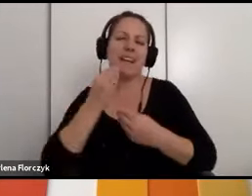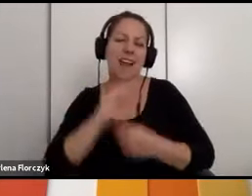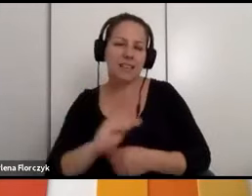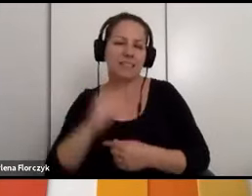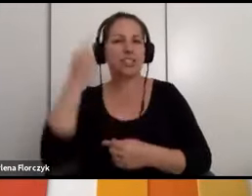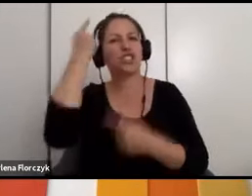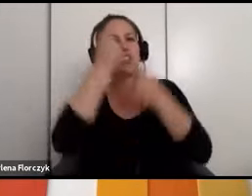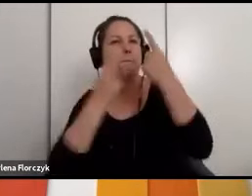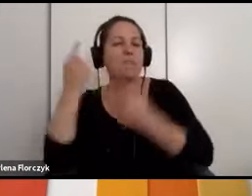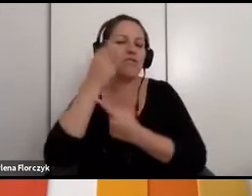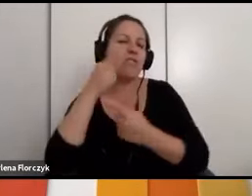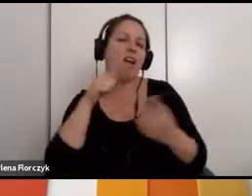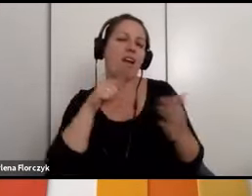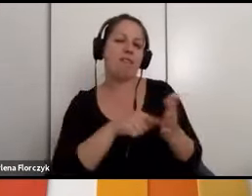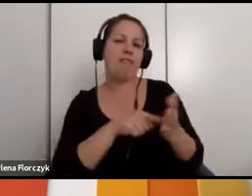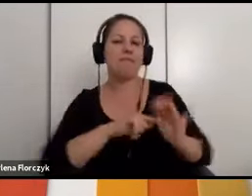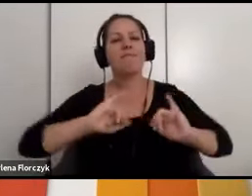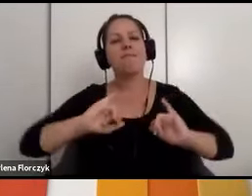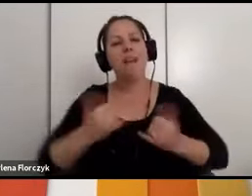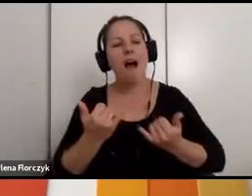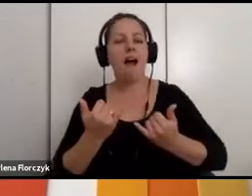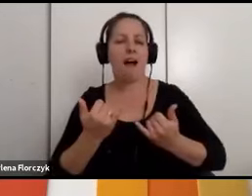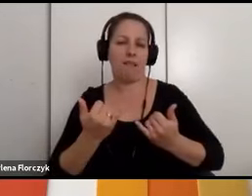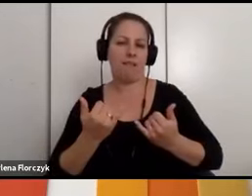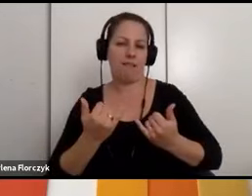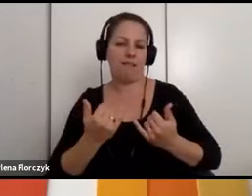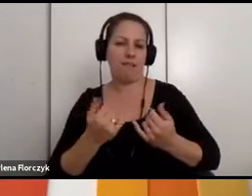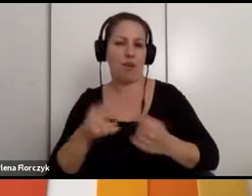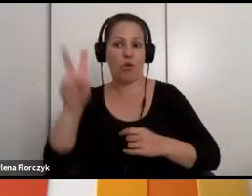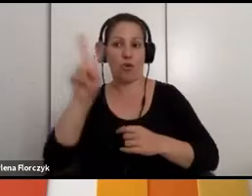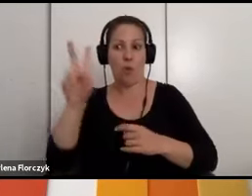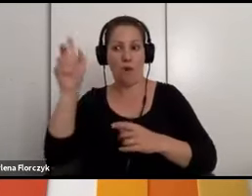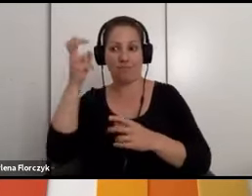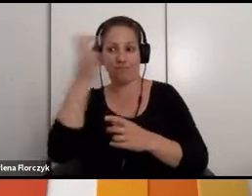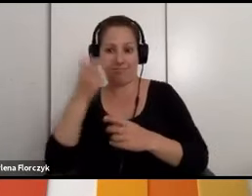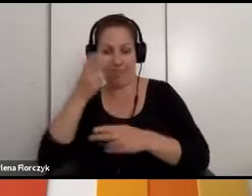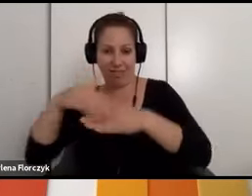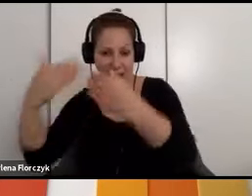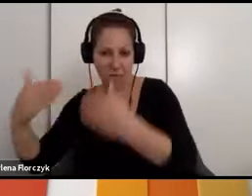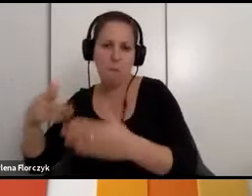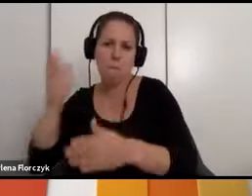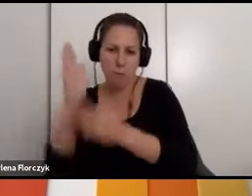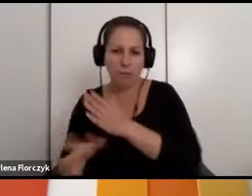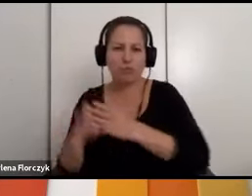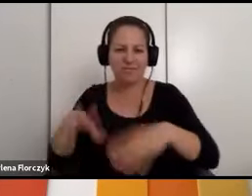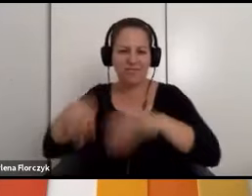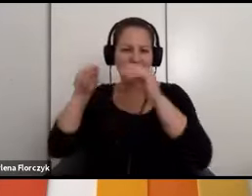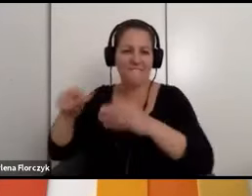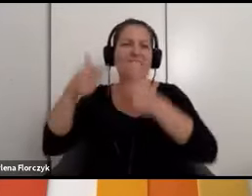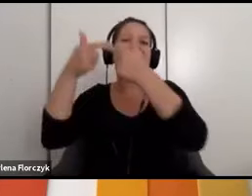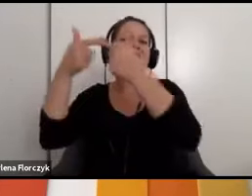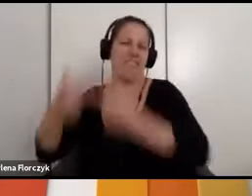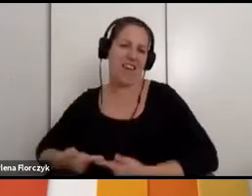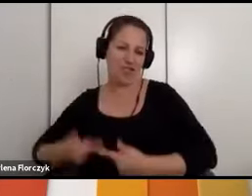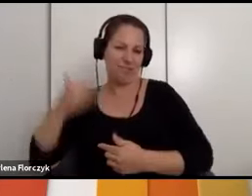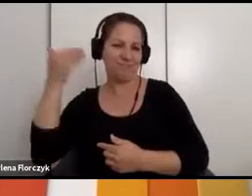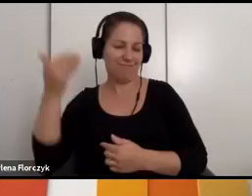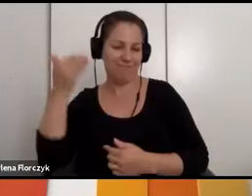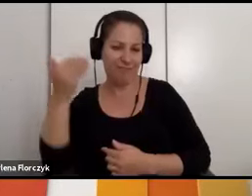o tym, jak jest ktoś, kto się interesuje teatrem, no to po prostu zaczyna od wierszy.